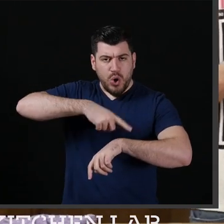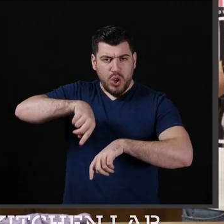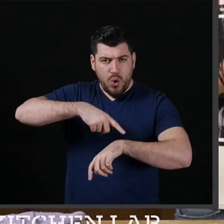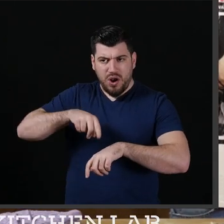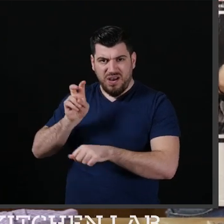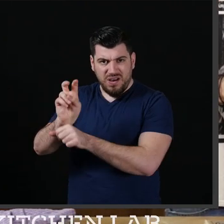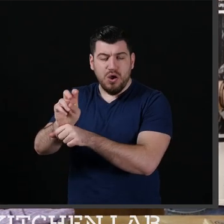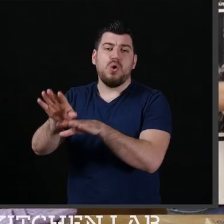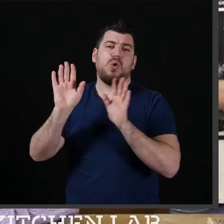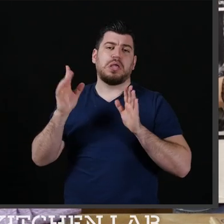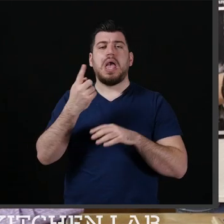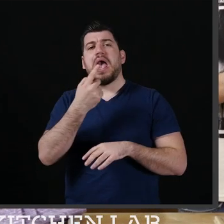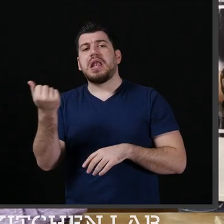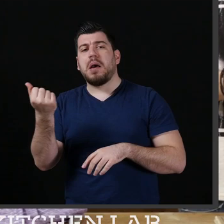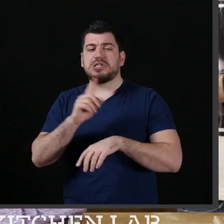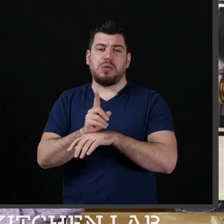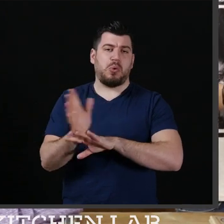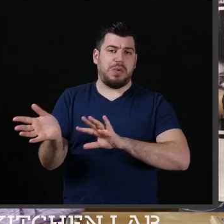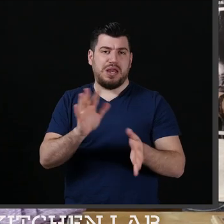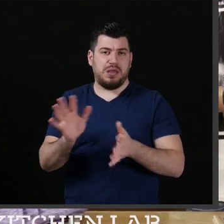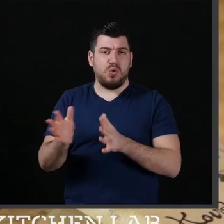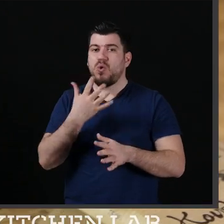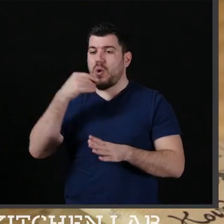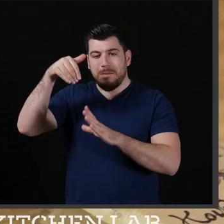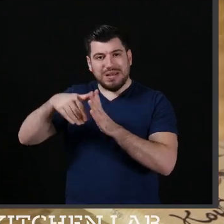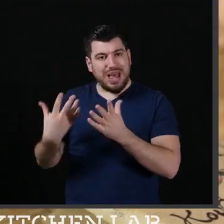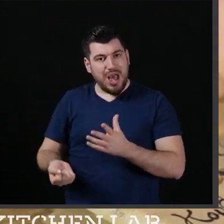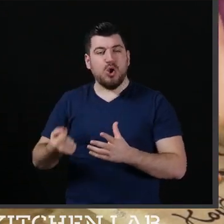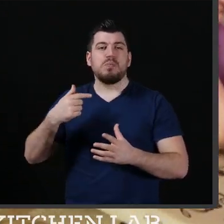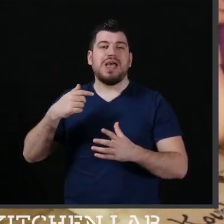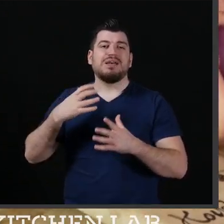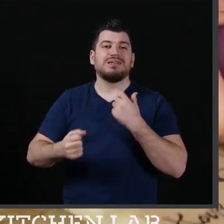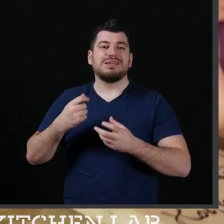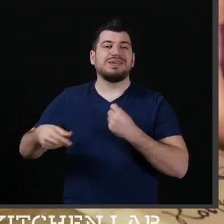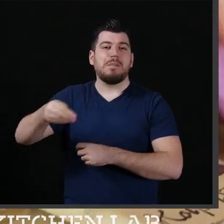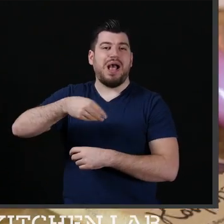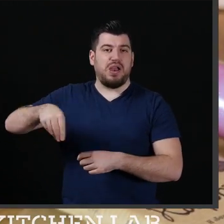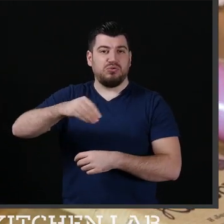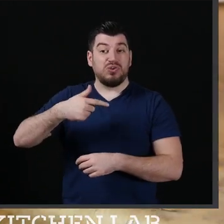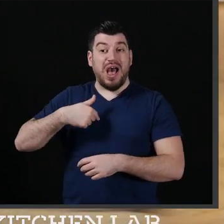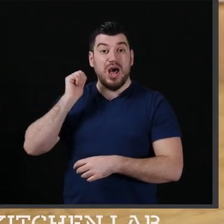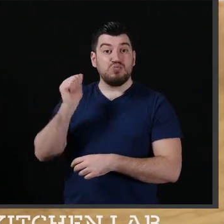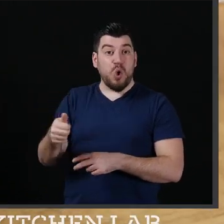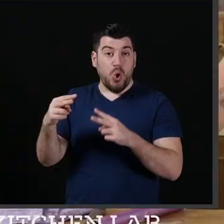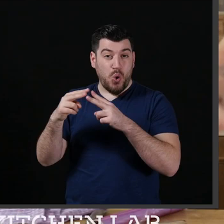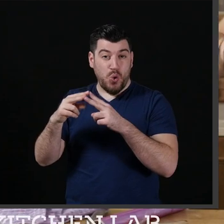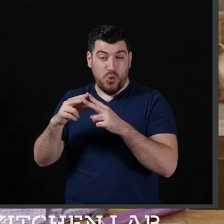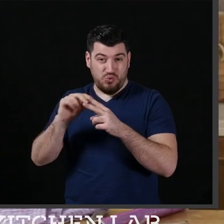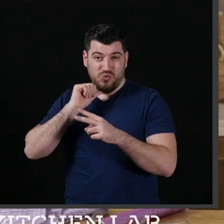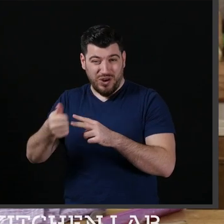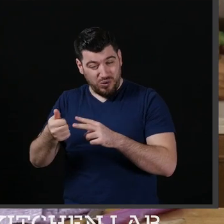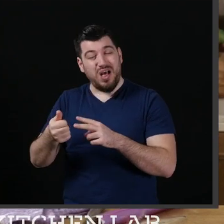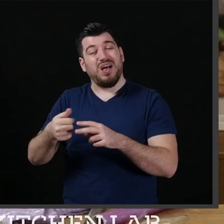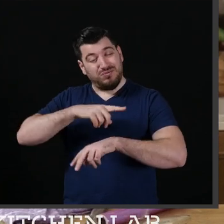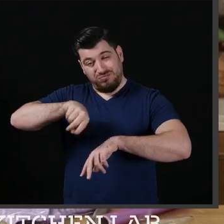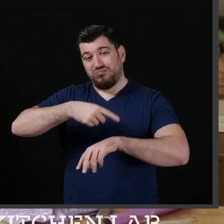1-1,5 λεπτό θα χρειαστεί για να λιώσει, επειδή έχουμε βάλει μέσα και την κρέμα γάλακτος. Σε περίπτωση που λιώναμε μόνη στην κουβερτούρα, θα έπαιρνε παραπάνω ώρα. Αλλά επειδή έχει